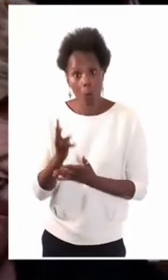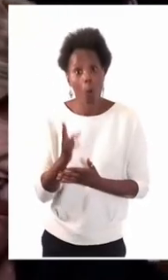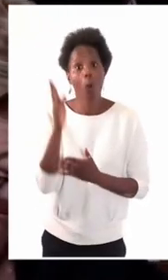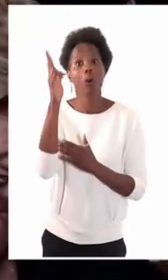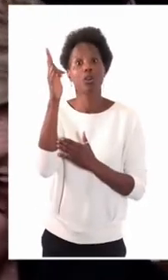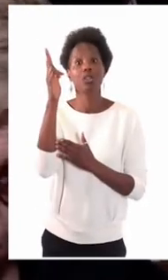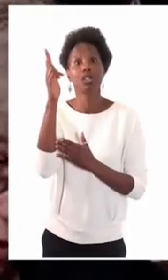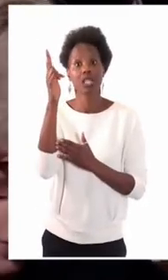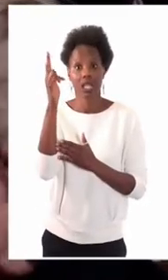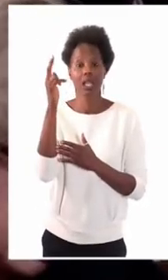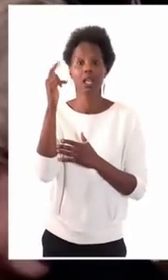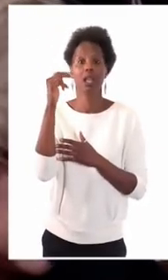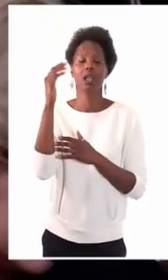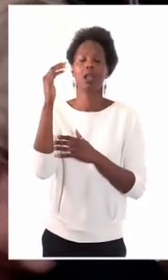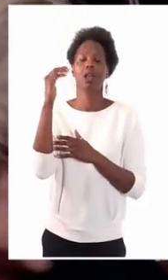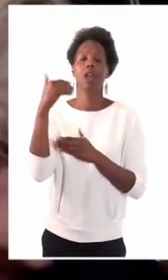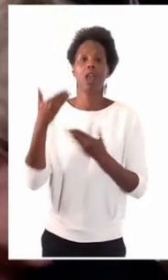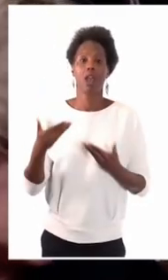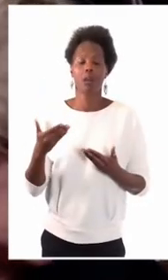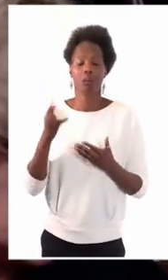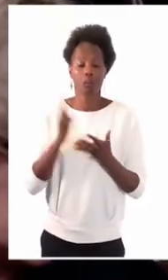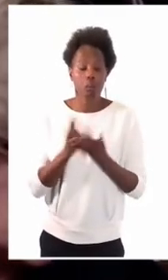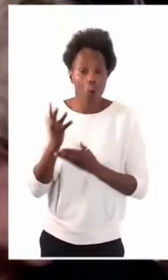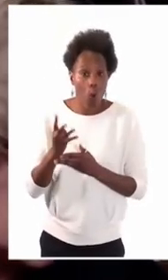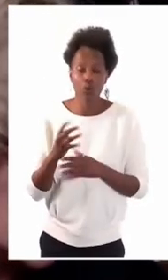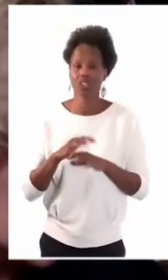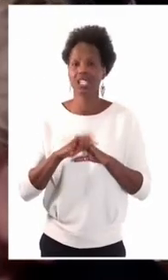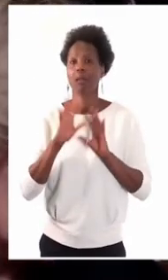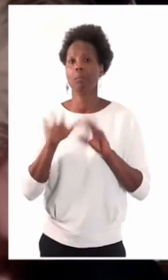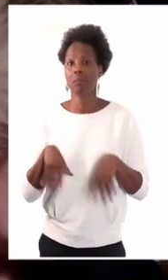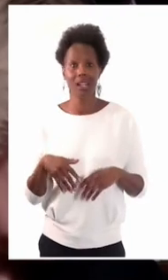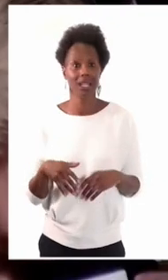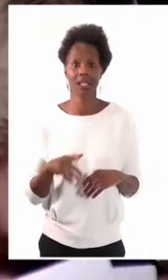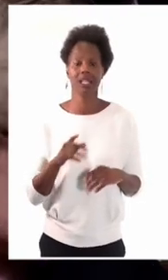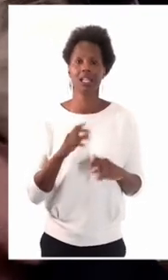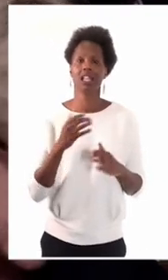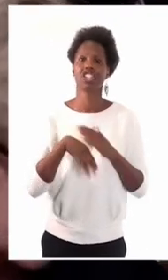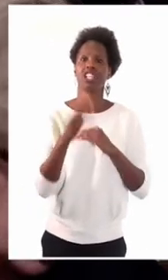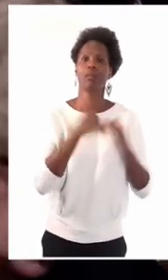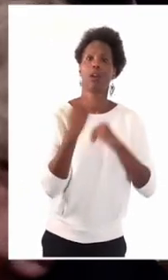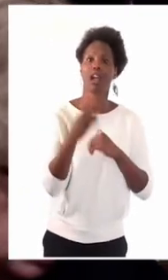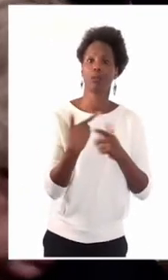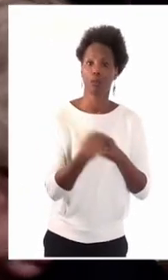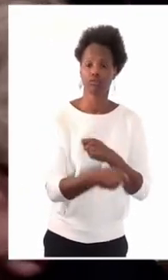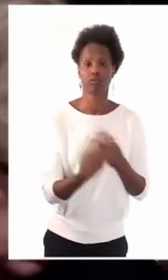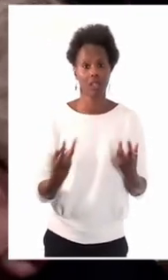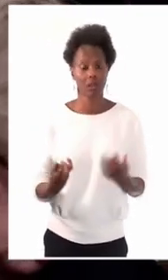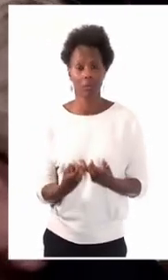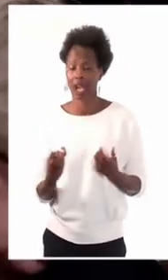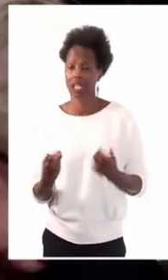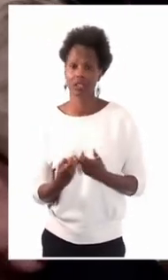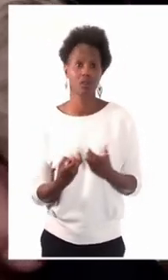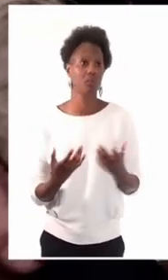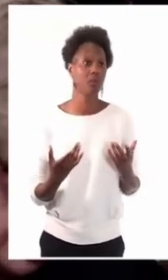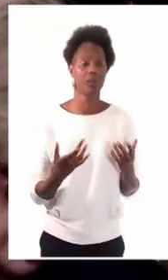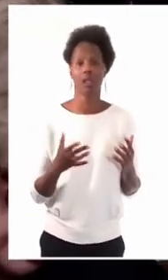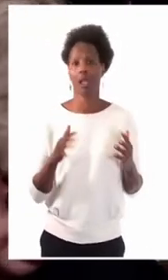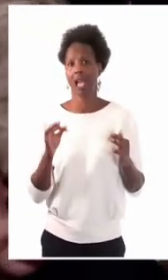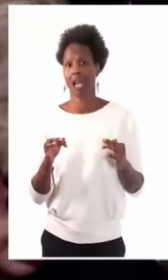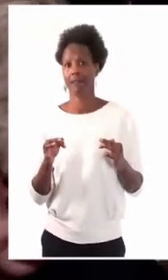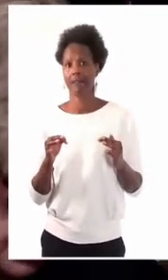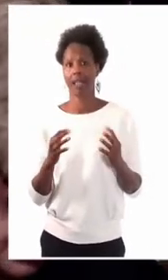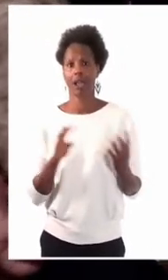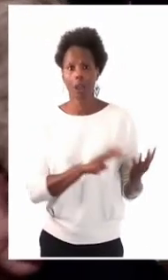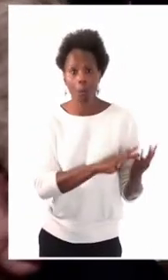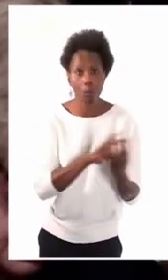n'étaient pas inscrits dans votre programme. En revanche, plein comme la rue bordelaise, le renoncement à la protection, le moratoire sur les constructions, qui étaient dans